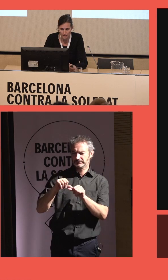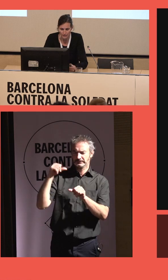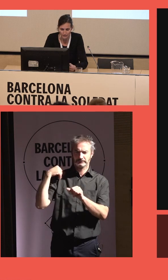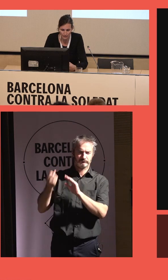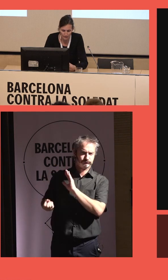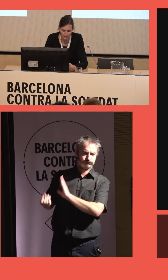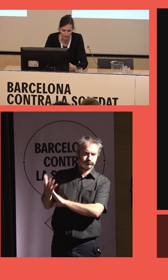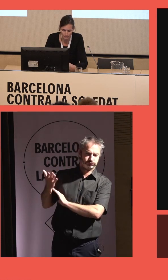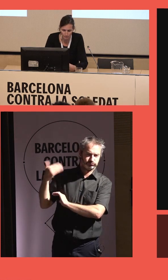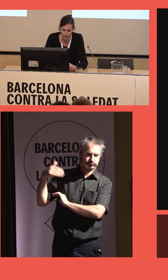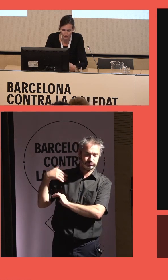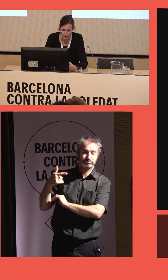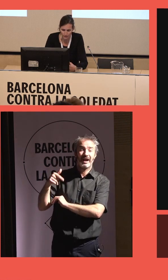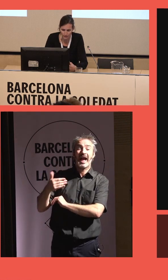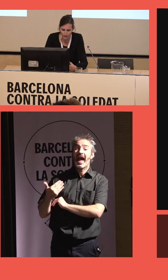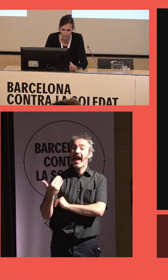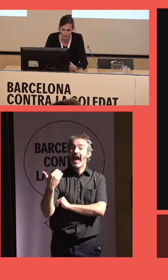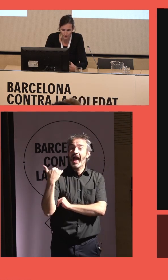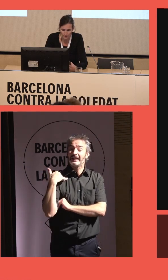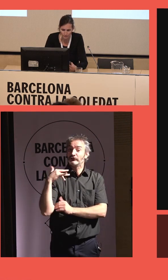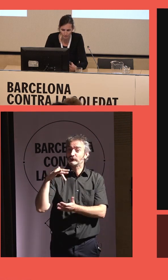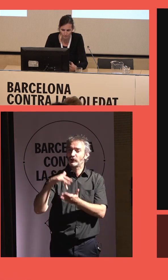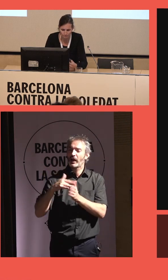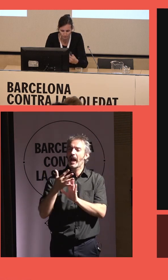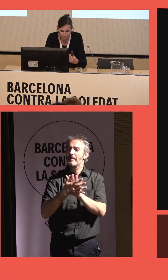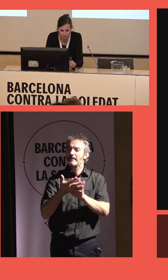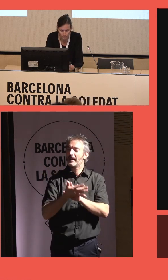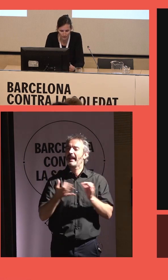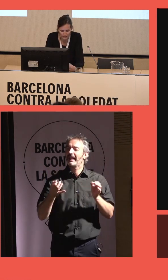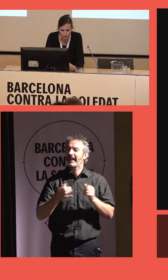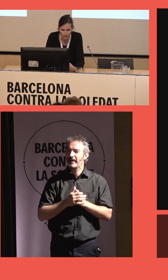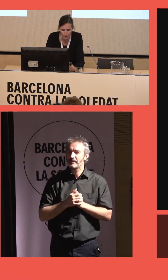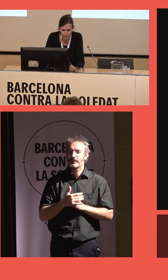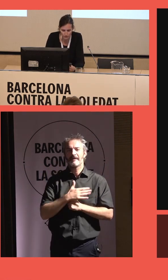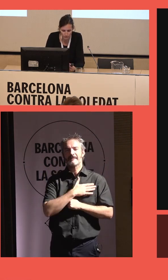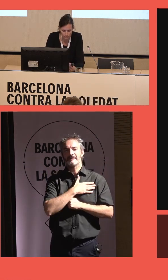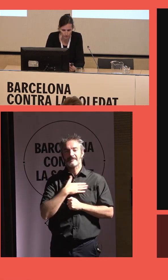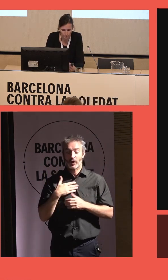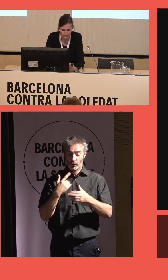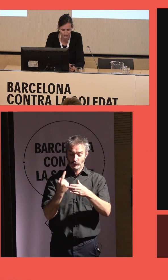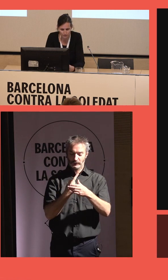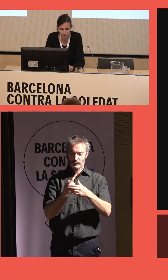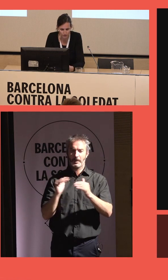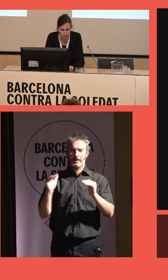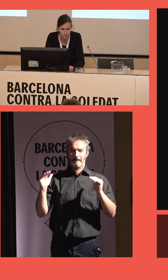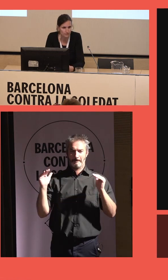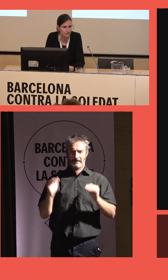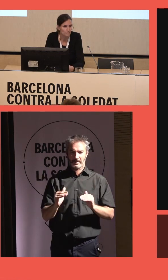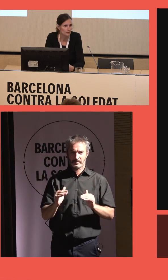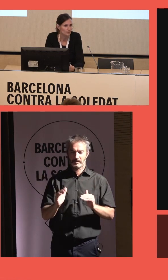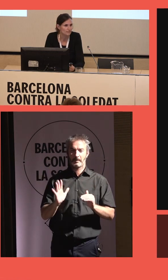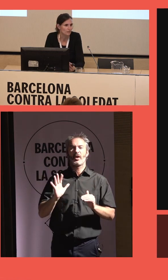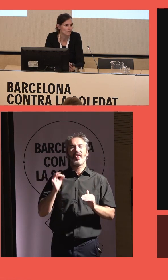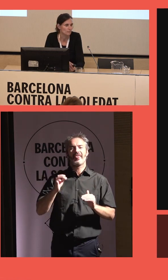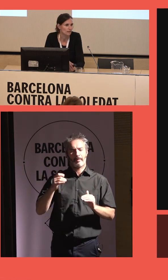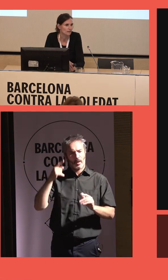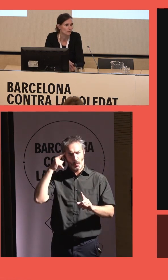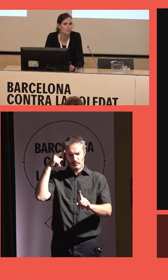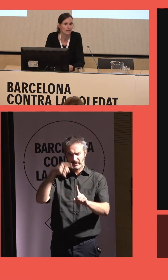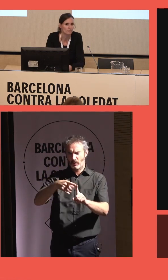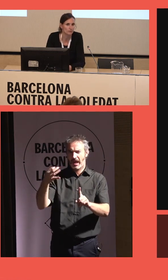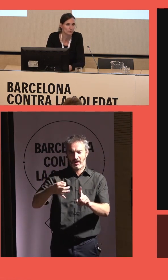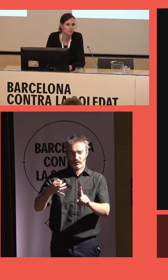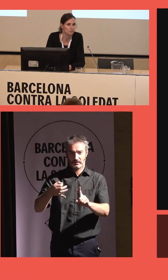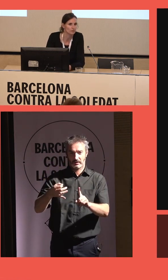i ahir es va parlar que voler reduir la solitud sense posar-hi un objectiu vindria a ser com